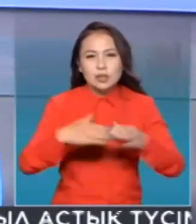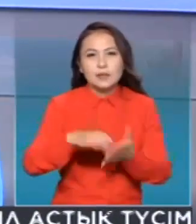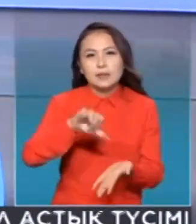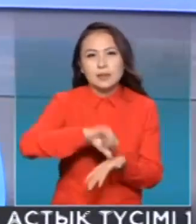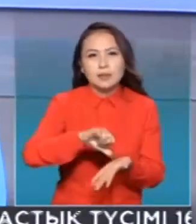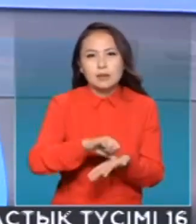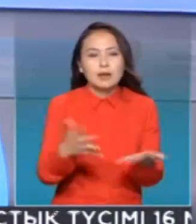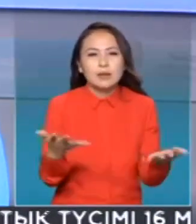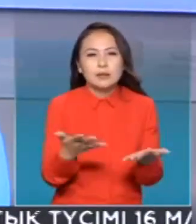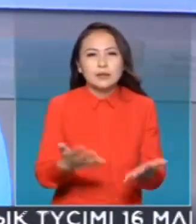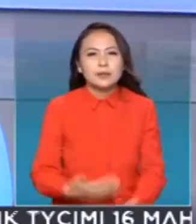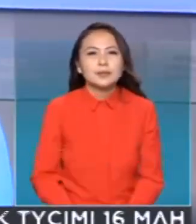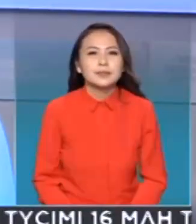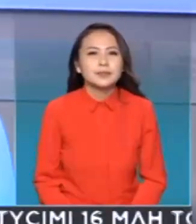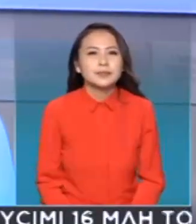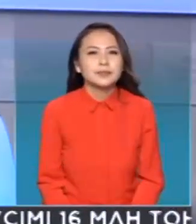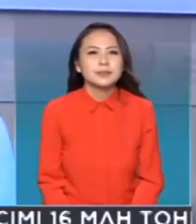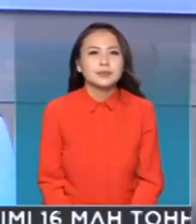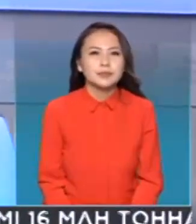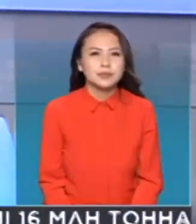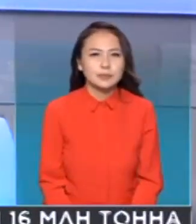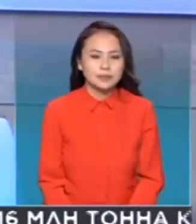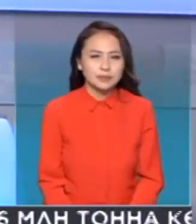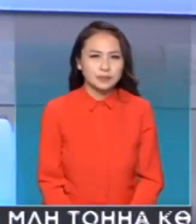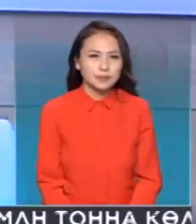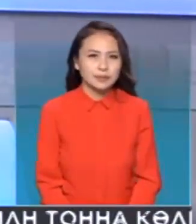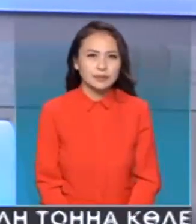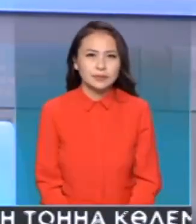Қазақстанның жиынға дайындығы қандай? Ая Мүтәлі айтсын.